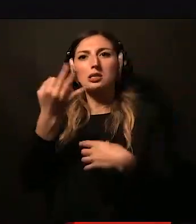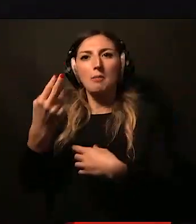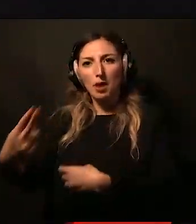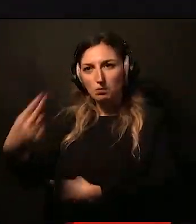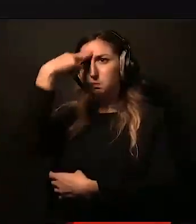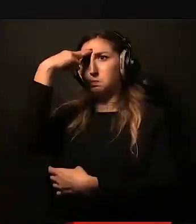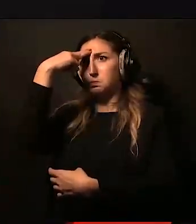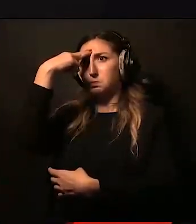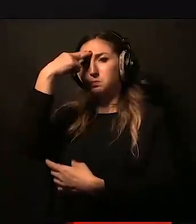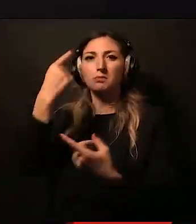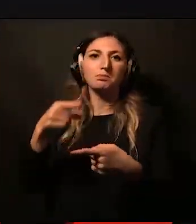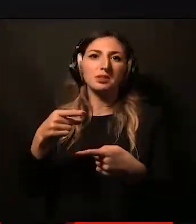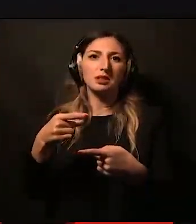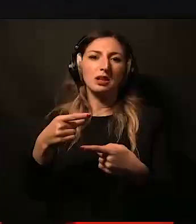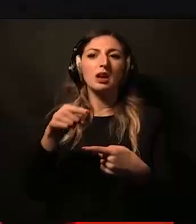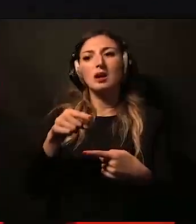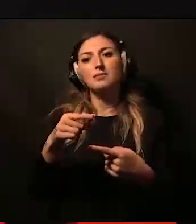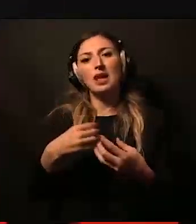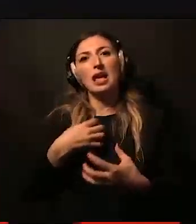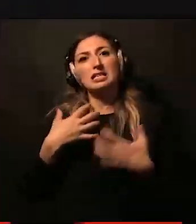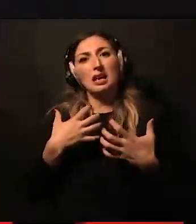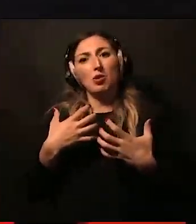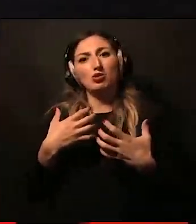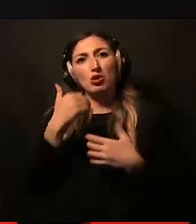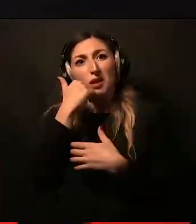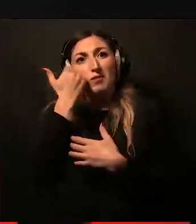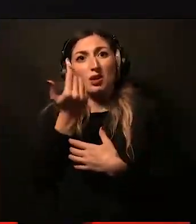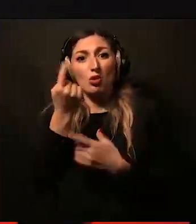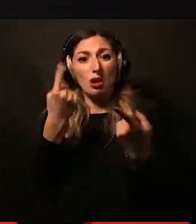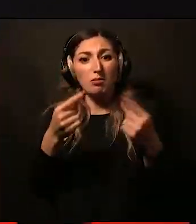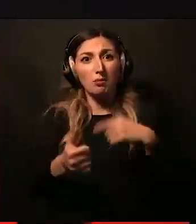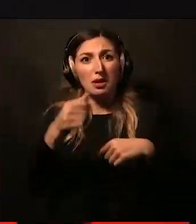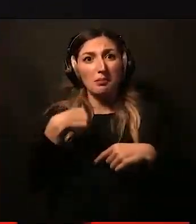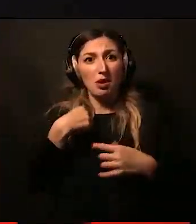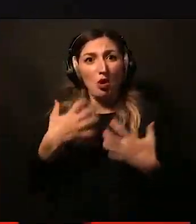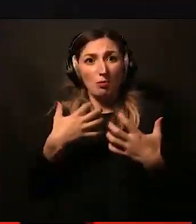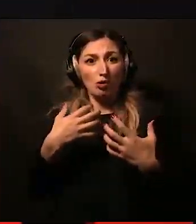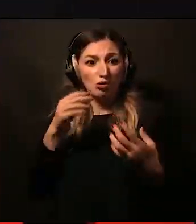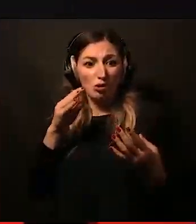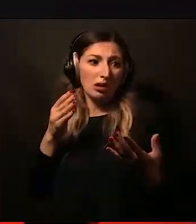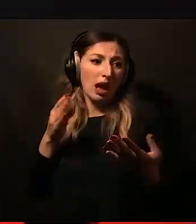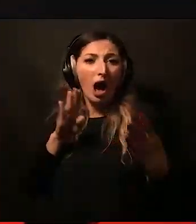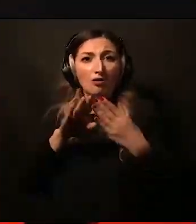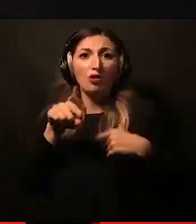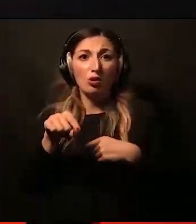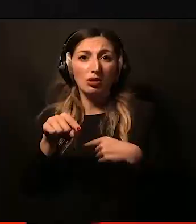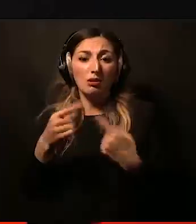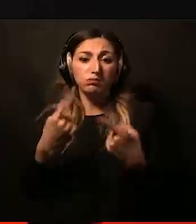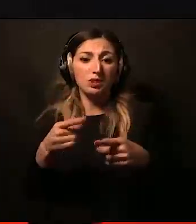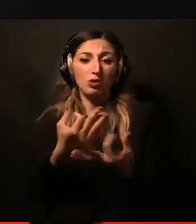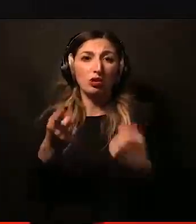e che su questa io abbia declinato le altre che ancora oggi io sia convinta che molte emozioni mi